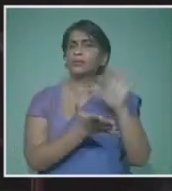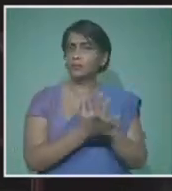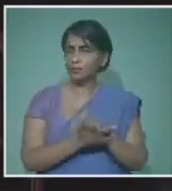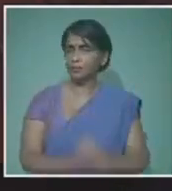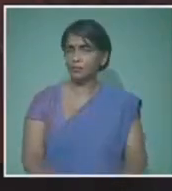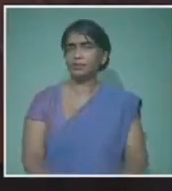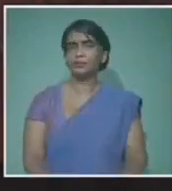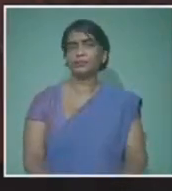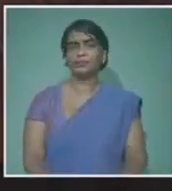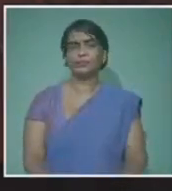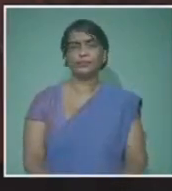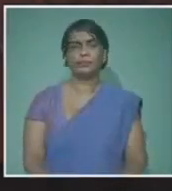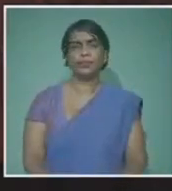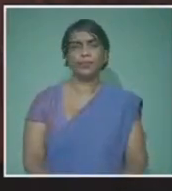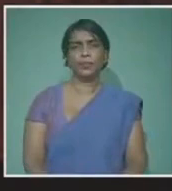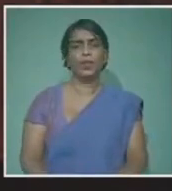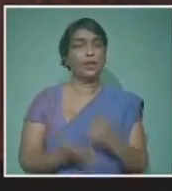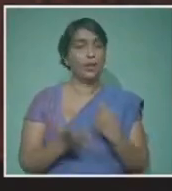බොහොම ස්තුතියි රාජිත් සෙන්රත්න.